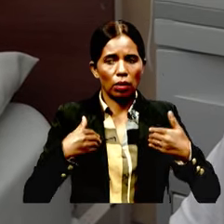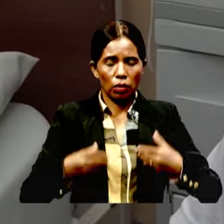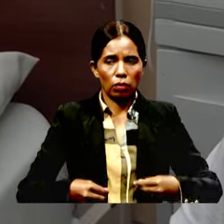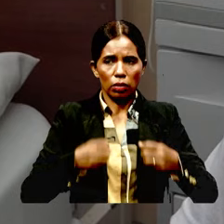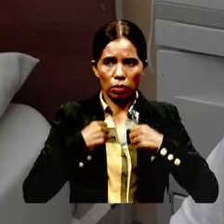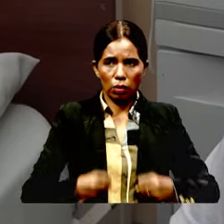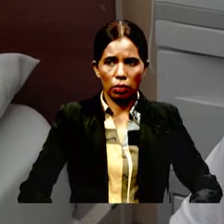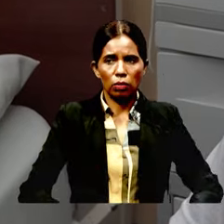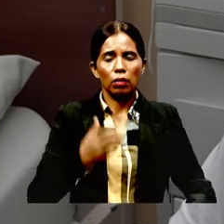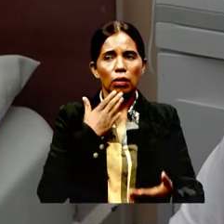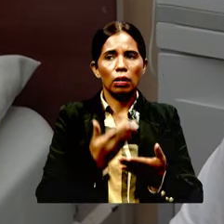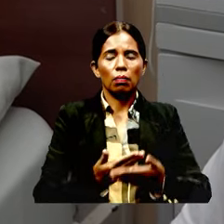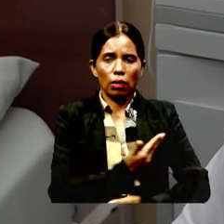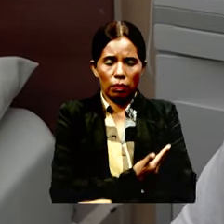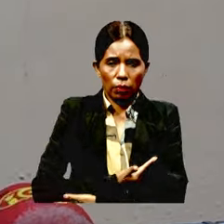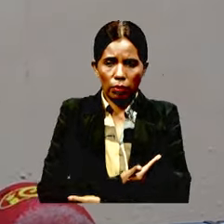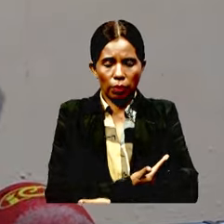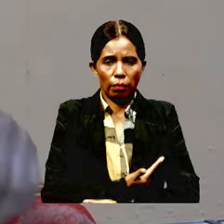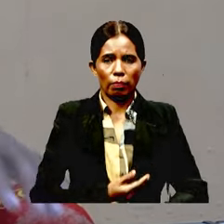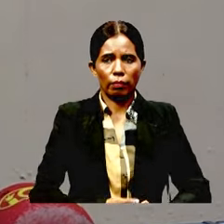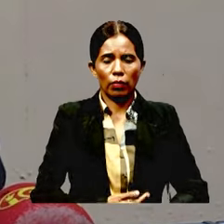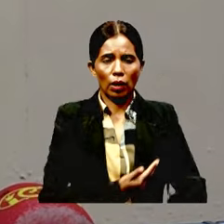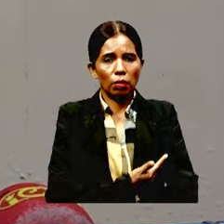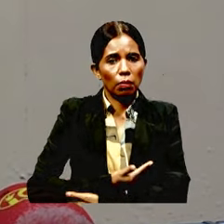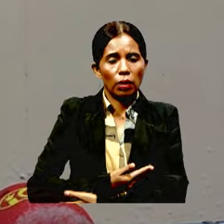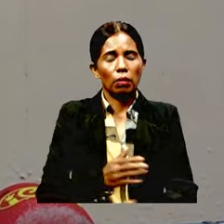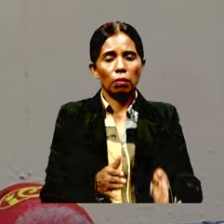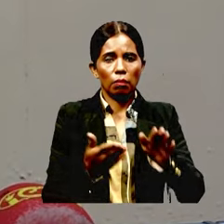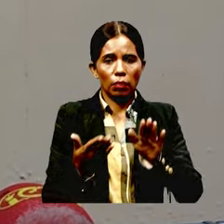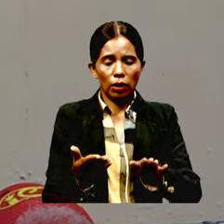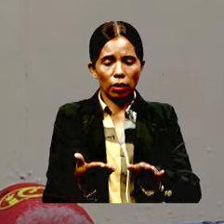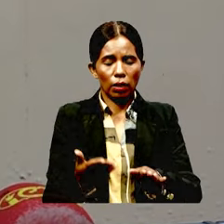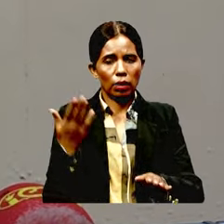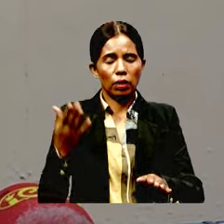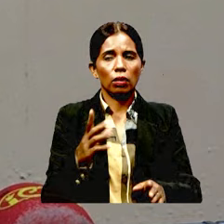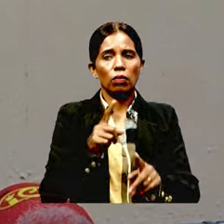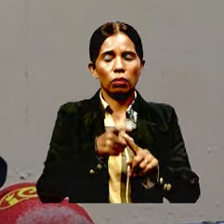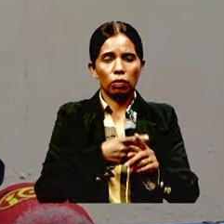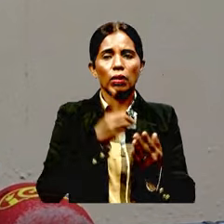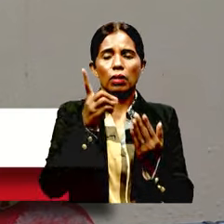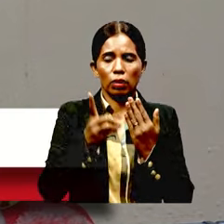saúde diak ba bebe. Bebe nebe mak mati inan eka blanan o ingene fulan dezembru